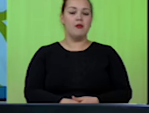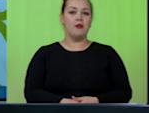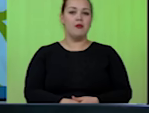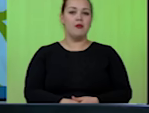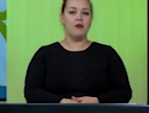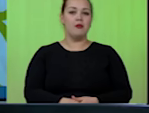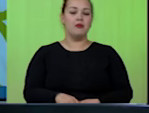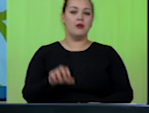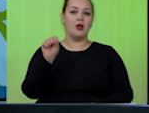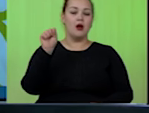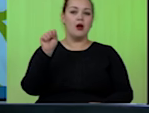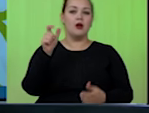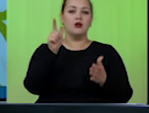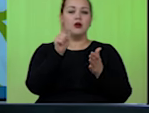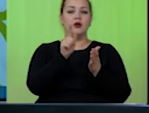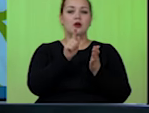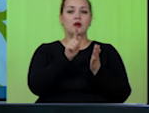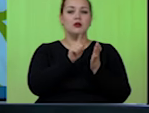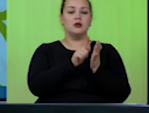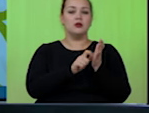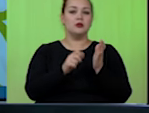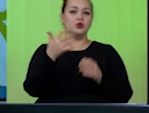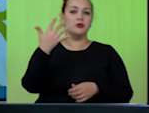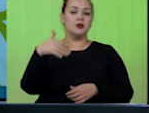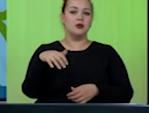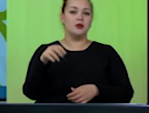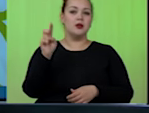А. 750. Б.